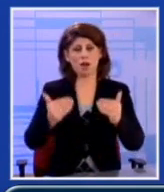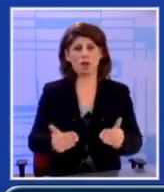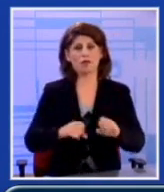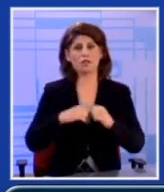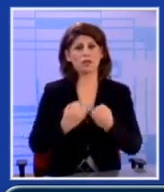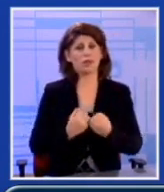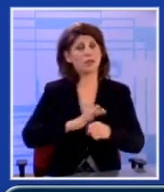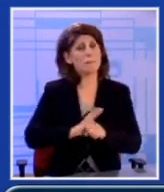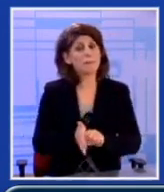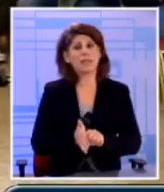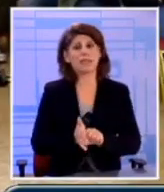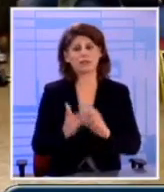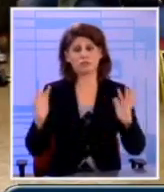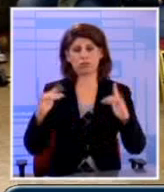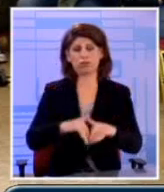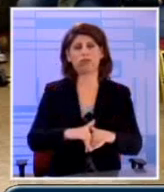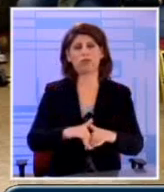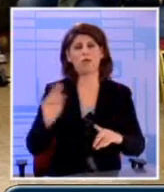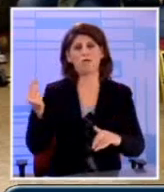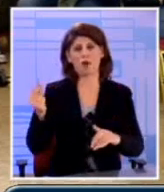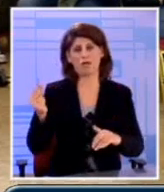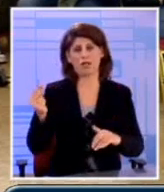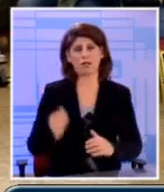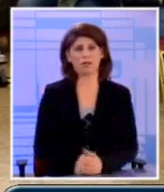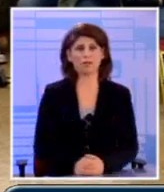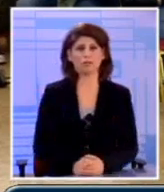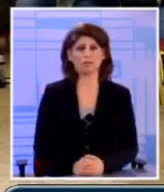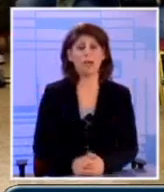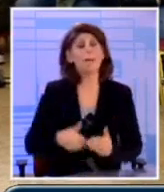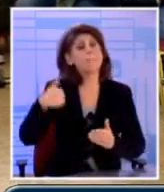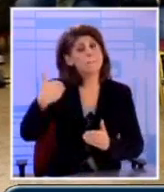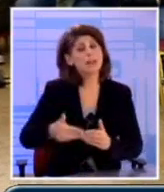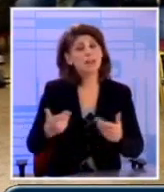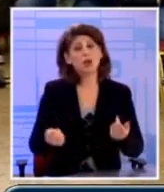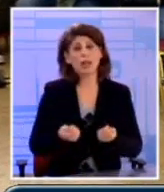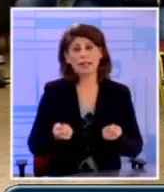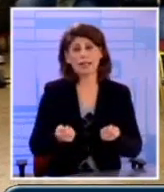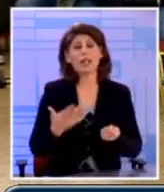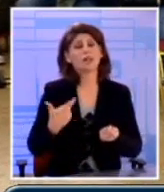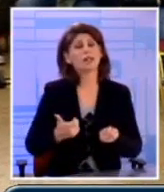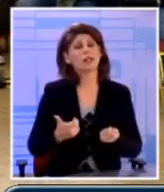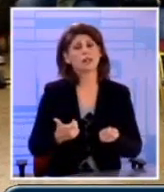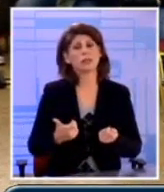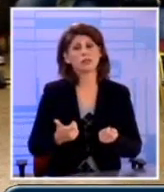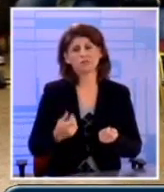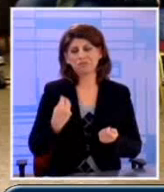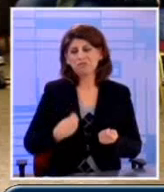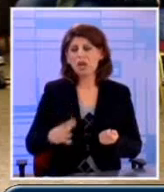πλήρης η σύνθεση της Βουλής. Όσα εντεύθεν έγιναν είναι απολύτως